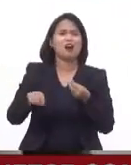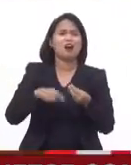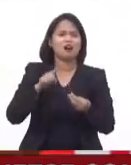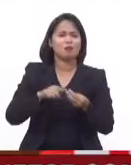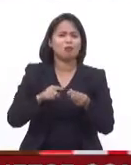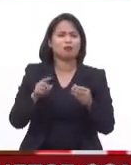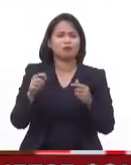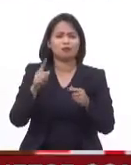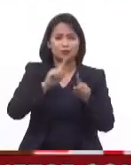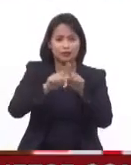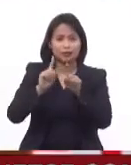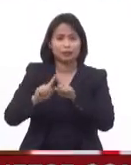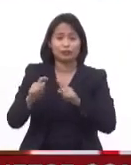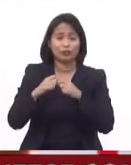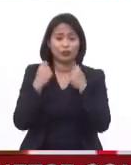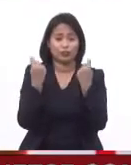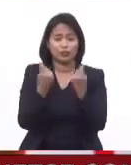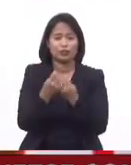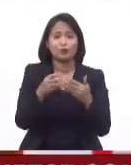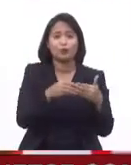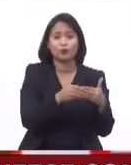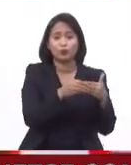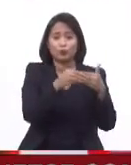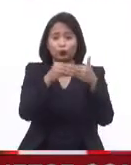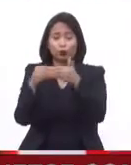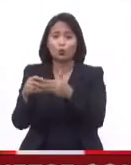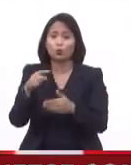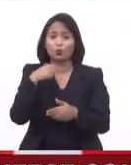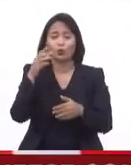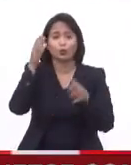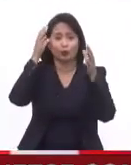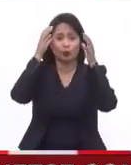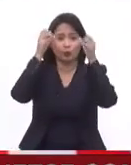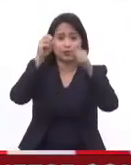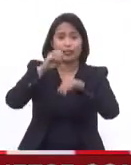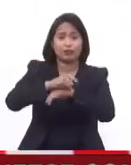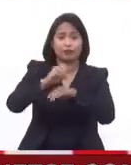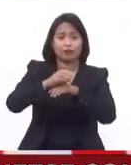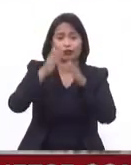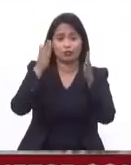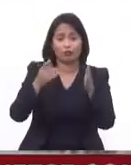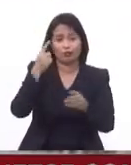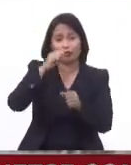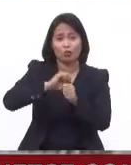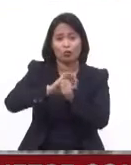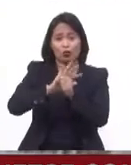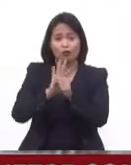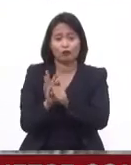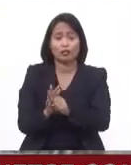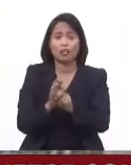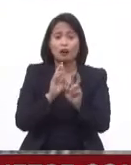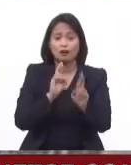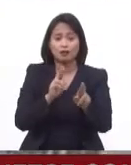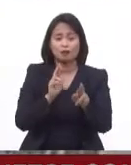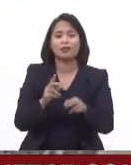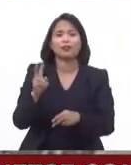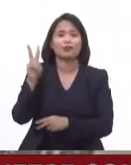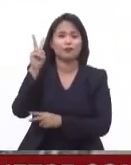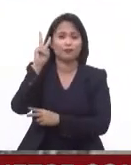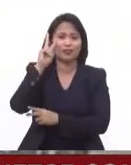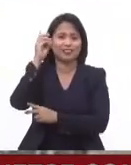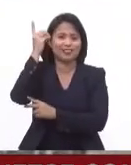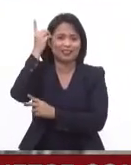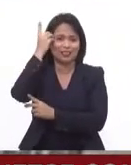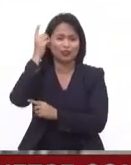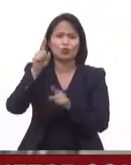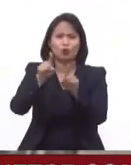sa code team na pinangunahan ni Presidential Advisor for COVID-19 Response, Secretary Vince Dizon. Nagpasalamat